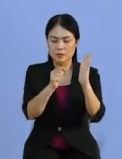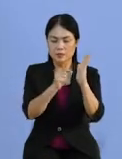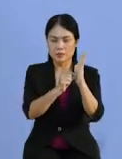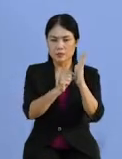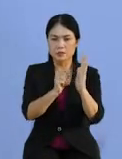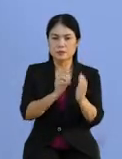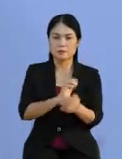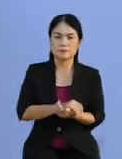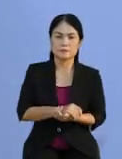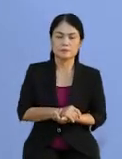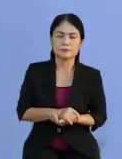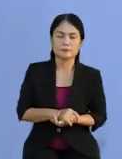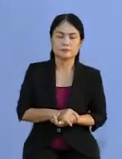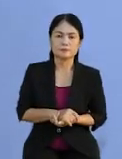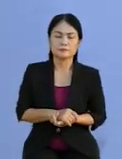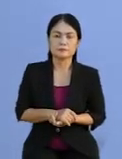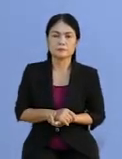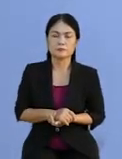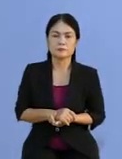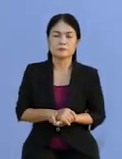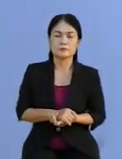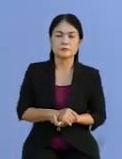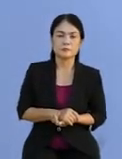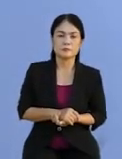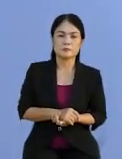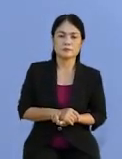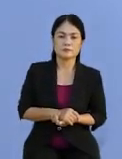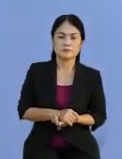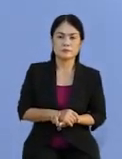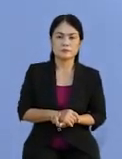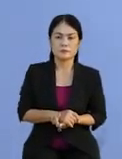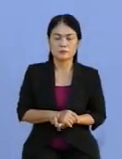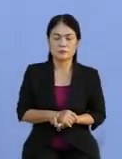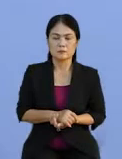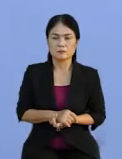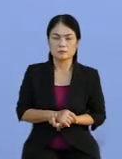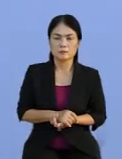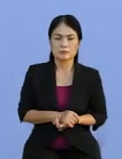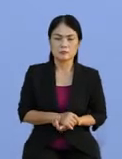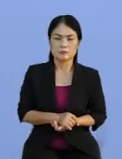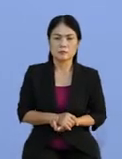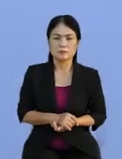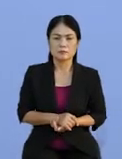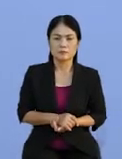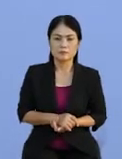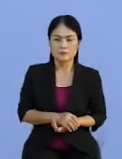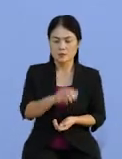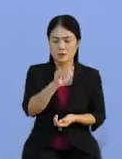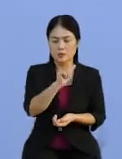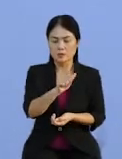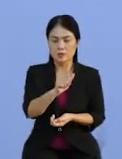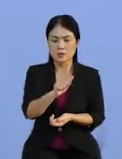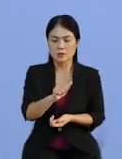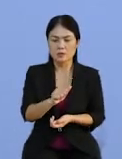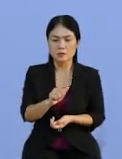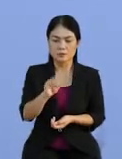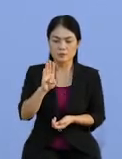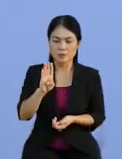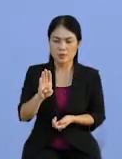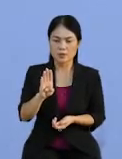chùm nọt e nâng Chấm nọt bí